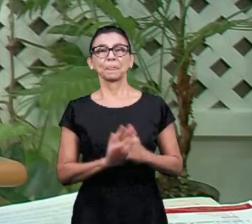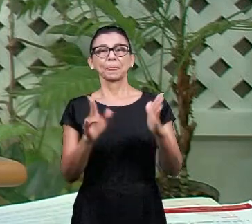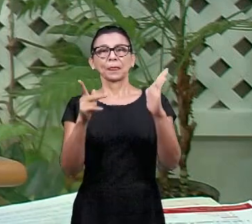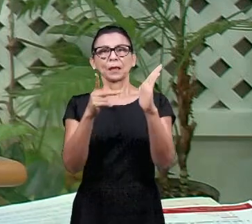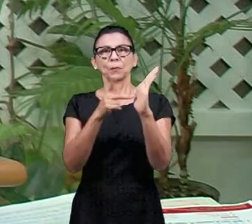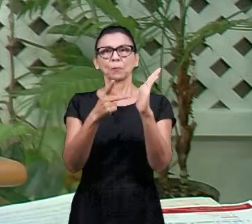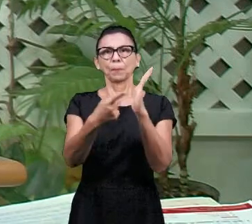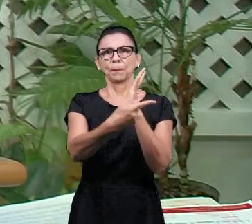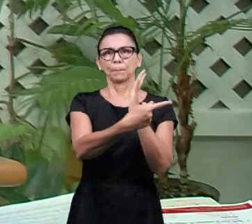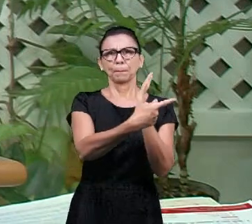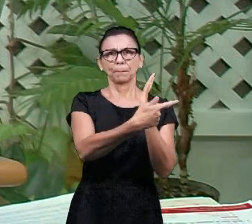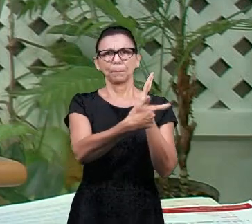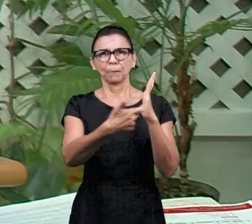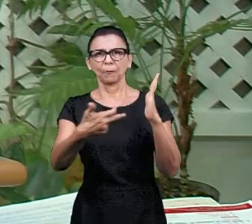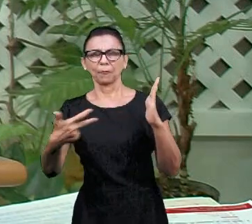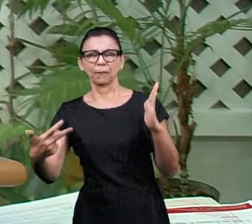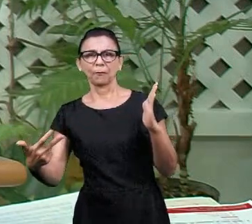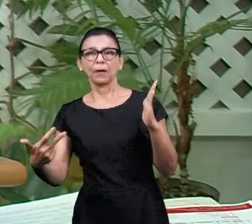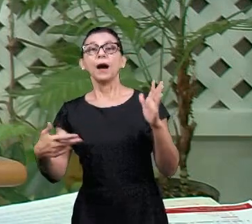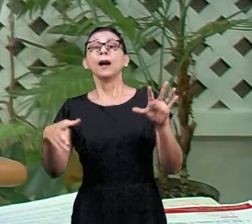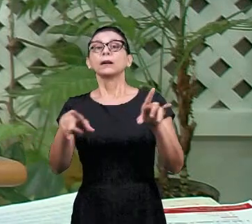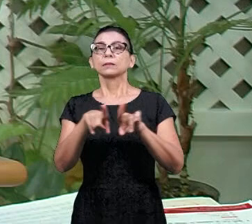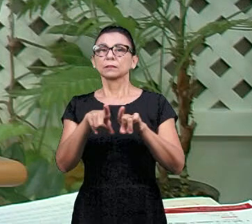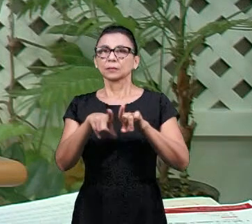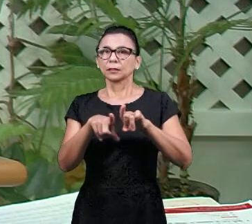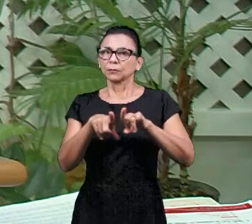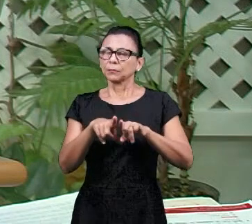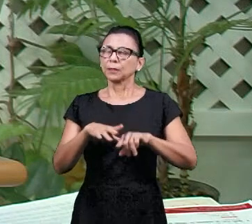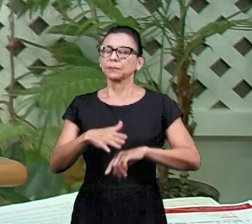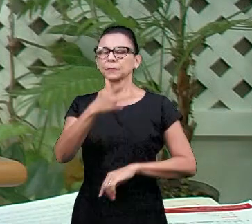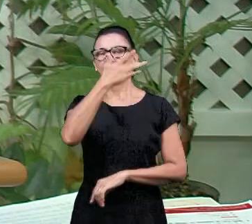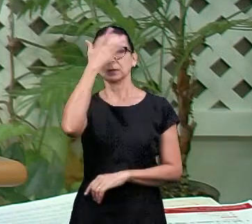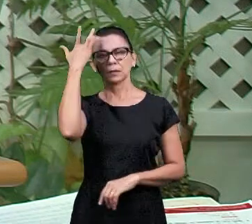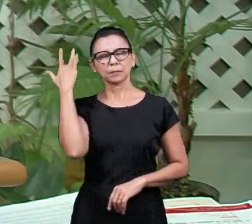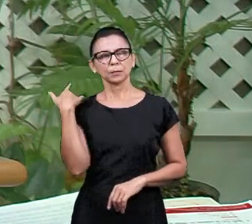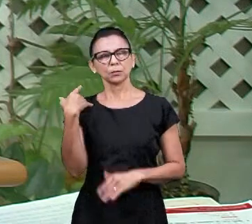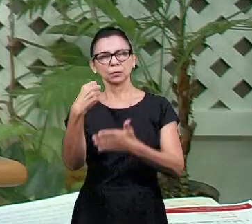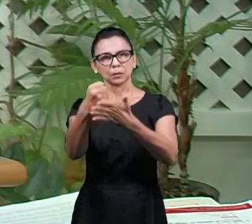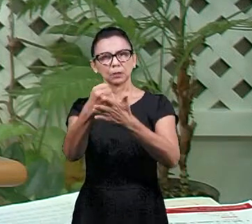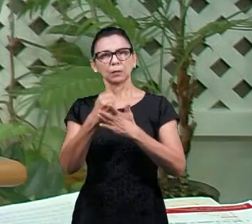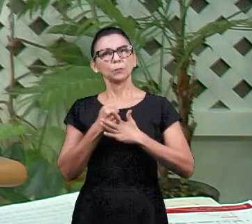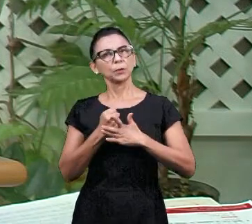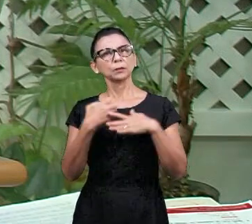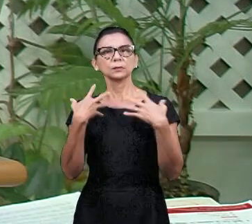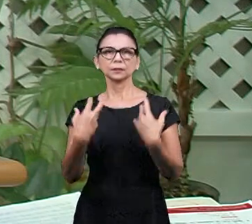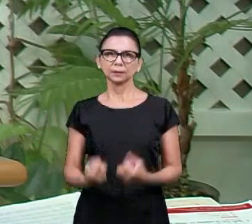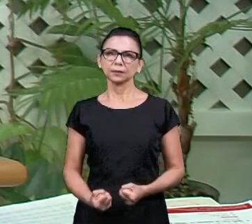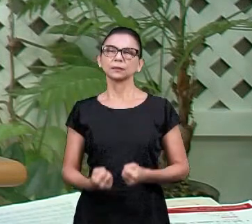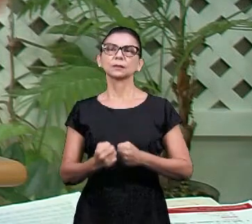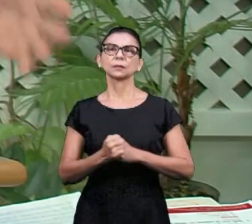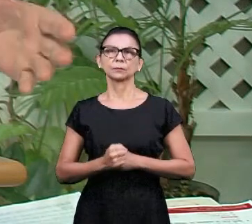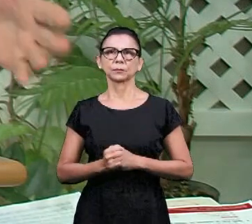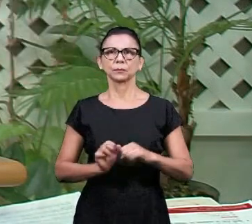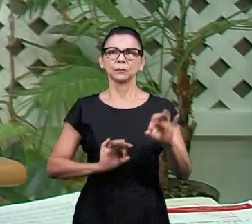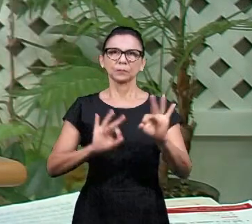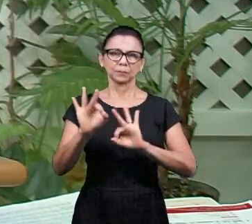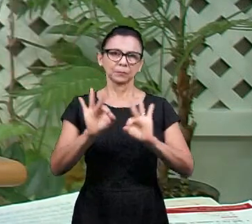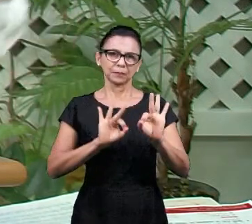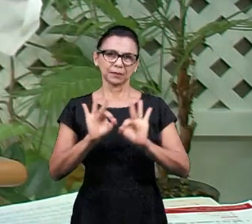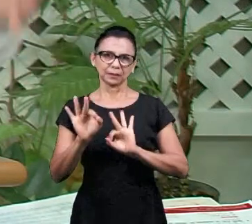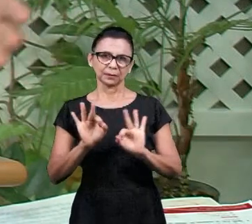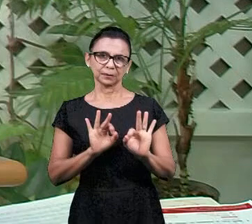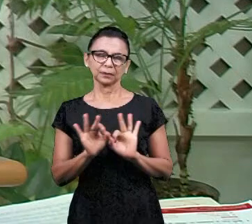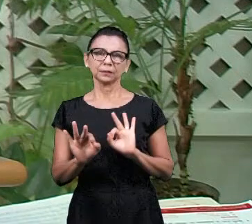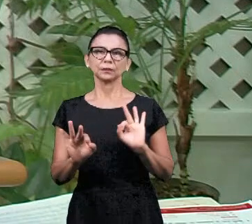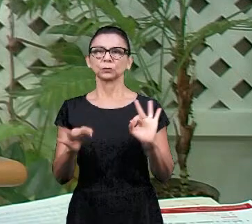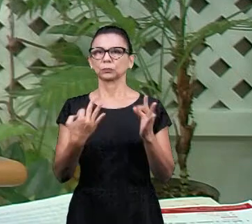vers les paraboles. Nous sommes à disposition des frères qui ont des belles choses à donner. Préparez,